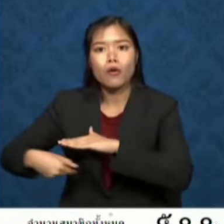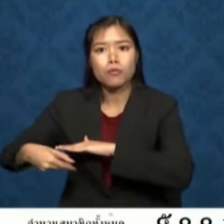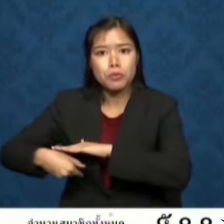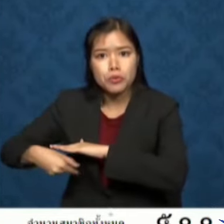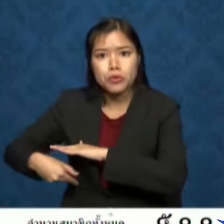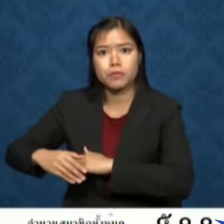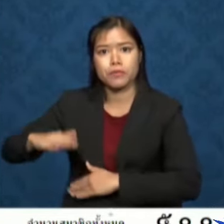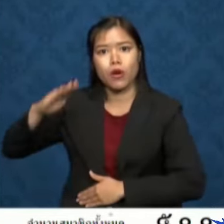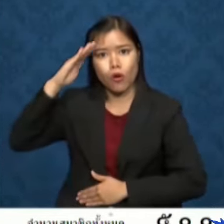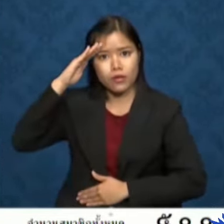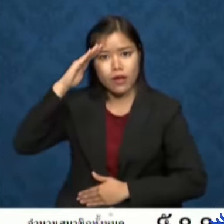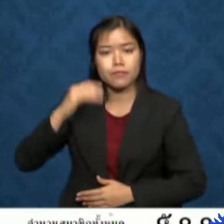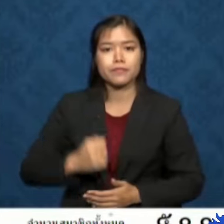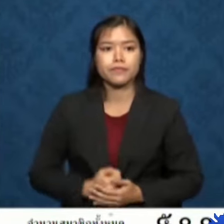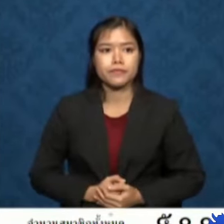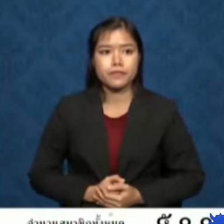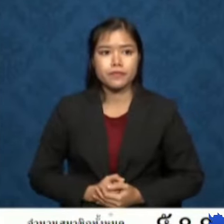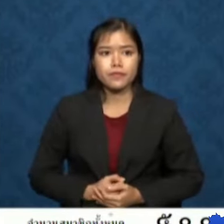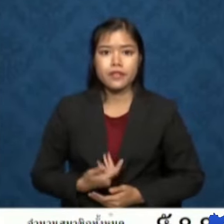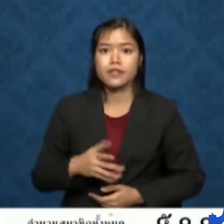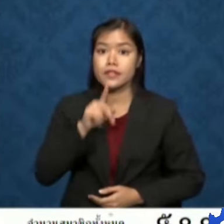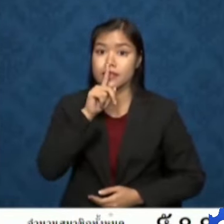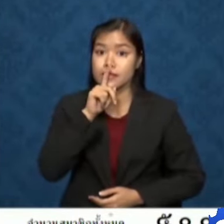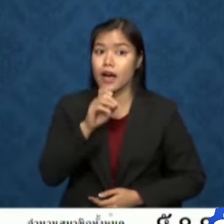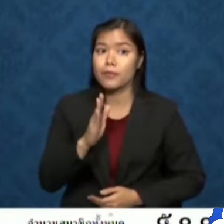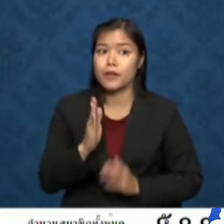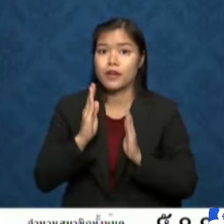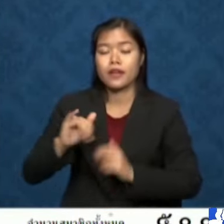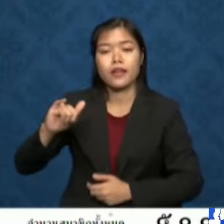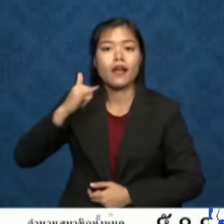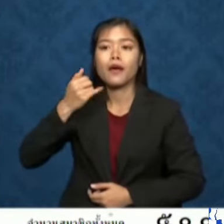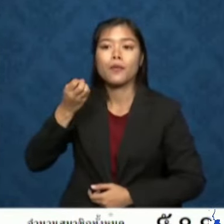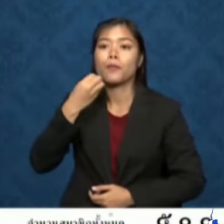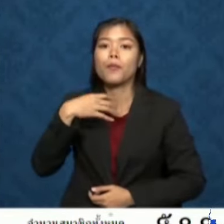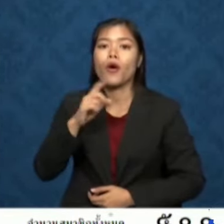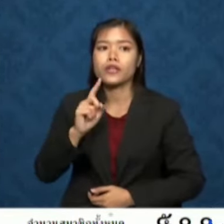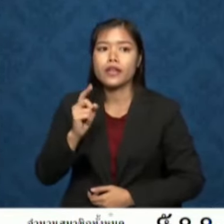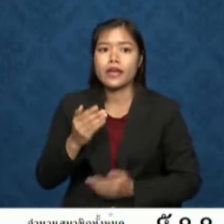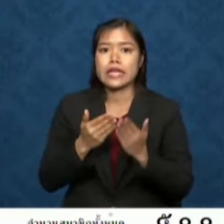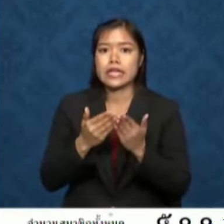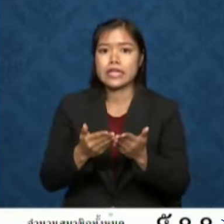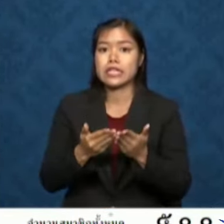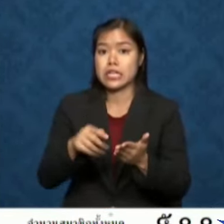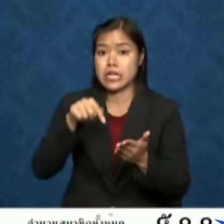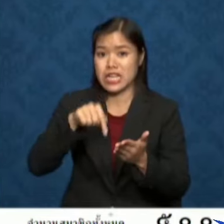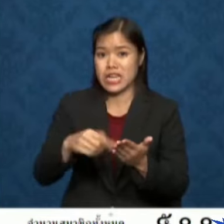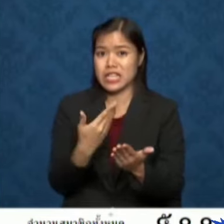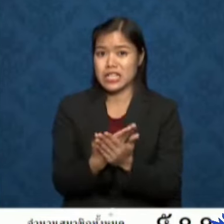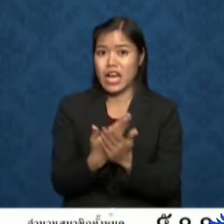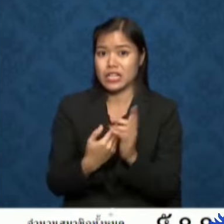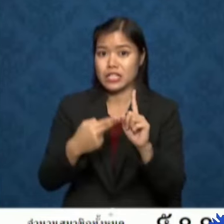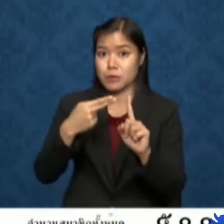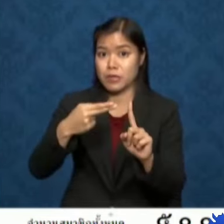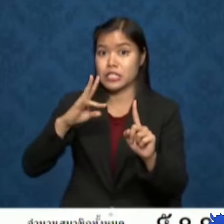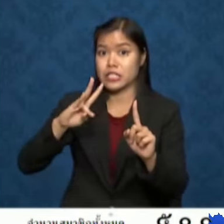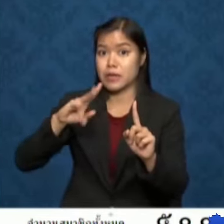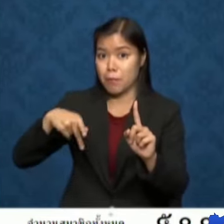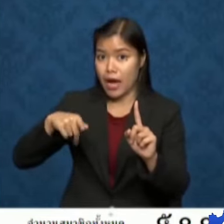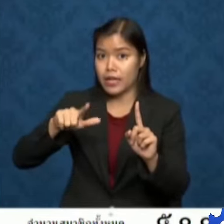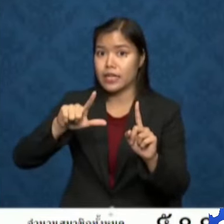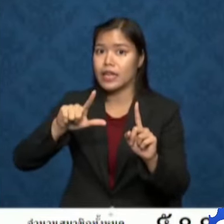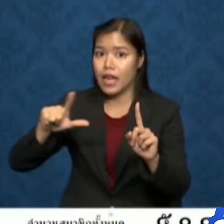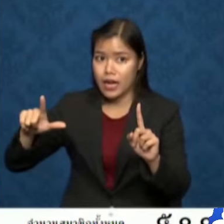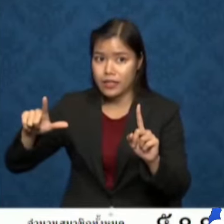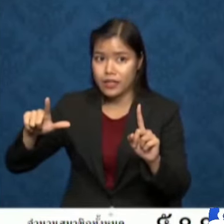ครับถามตรงๆฮะมีสายข่าวจากธรบอกผมว่าเรือฟรีเกตวงเงิน 17,000ล้านมีการต่อ